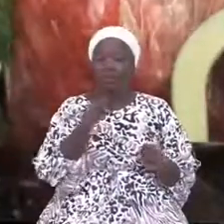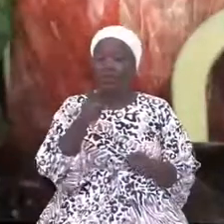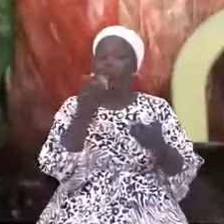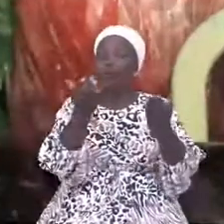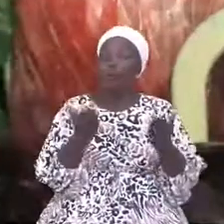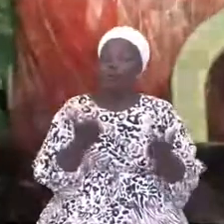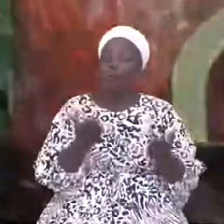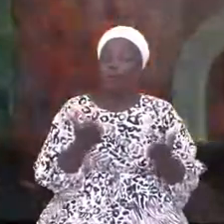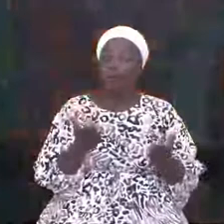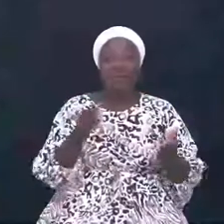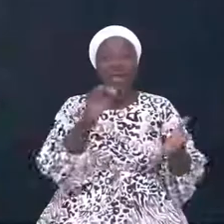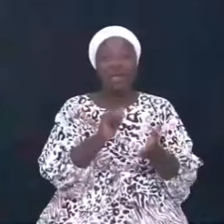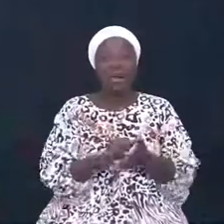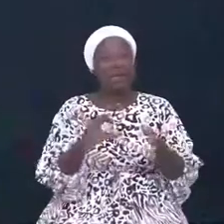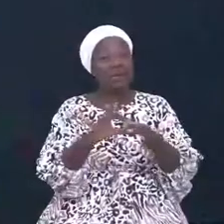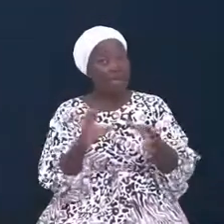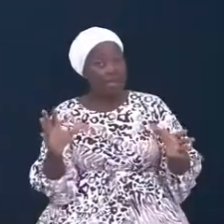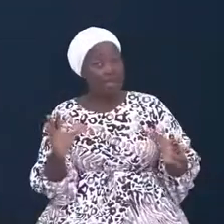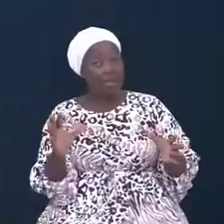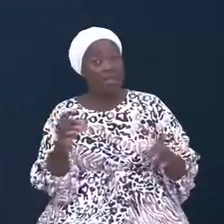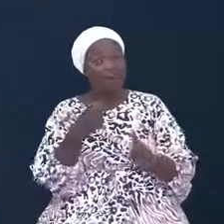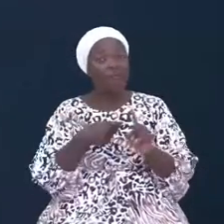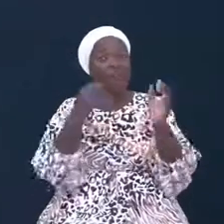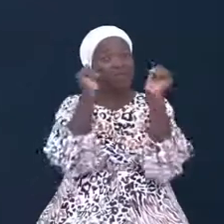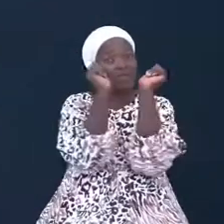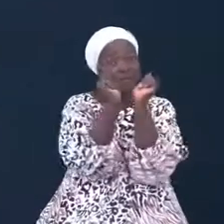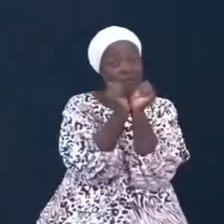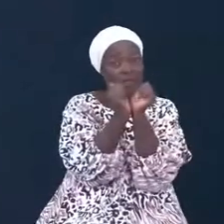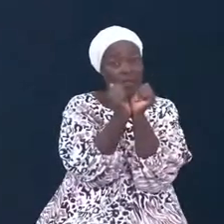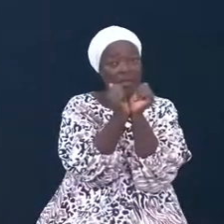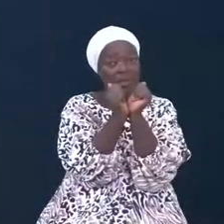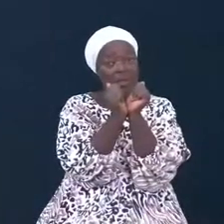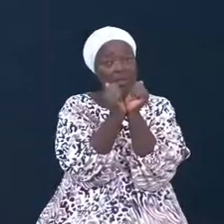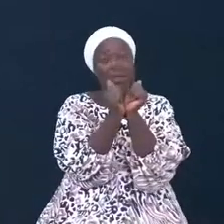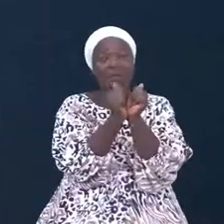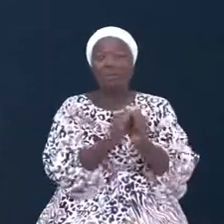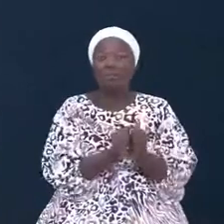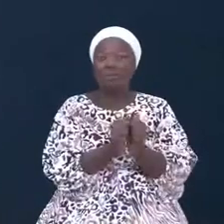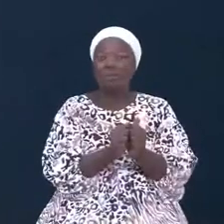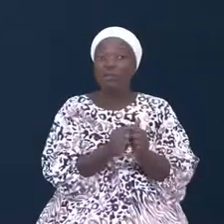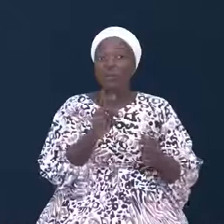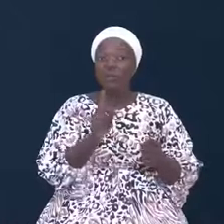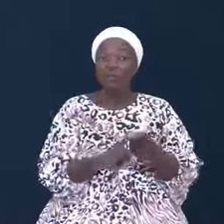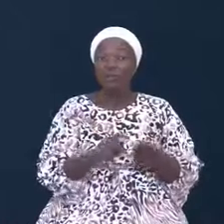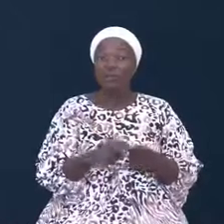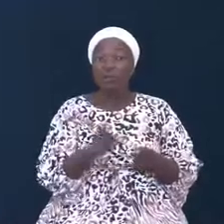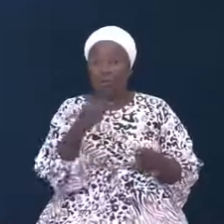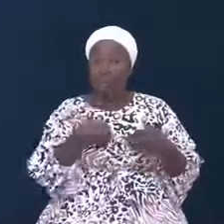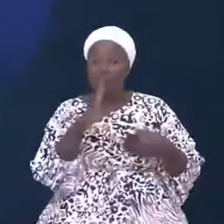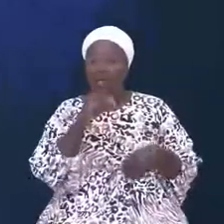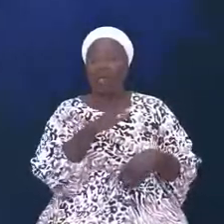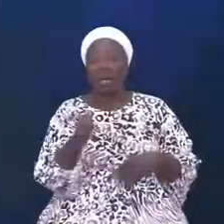ce salut. Tu veux cette libération de l'esclavage.